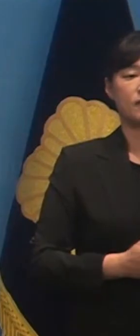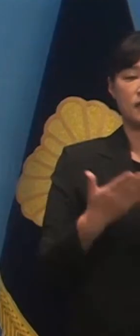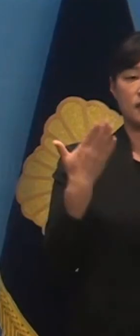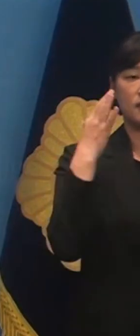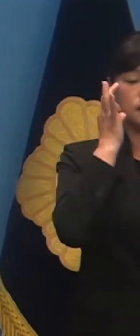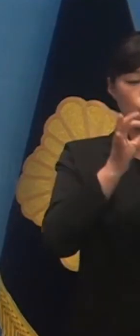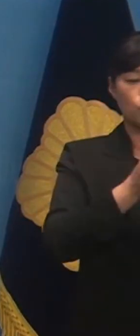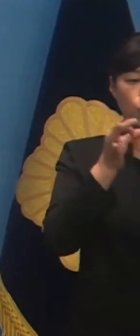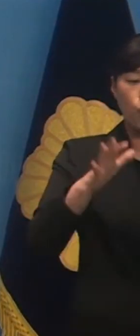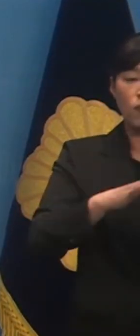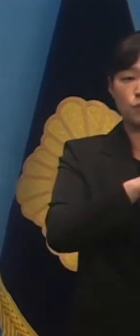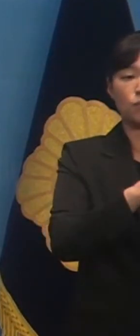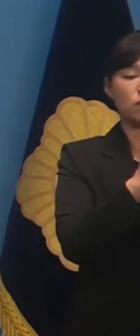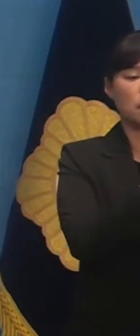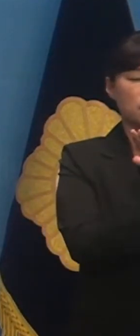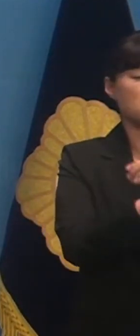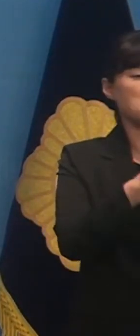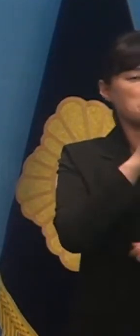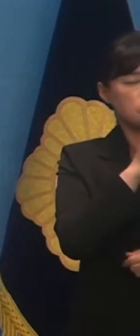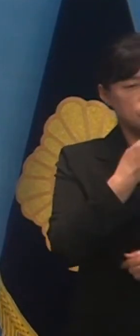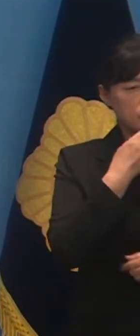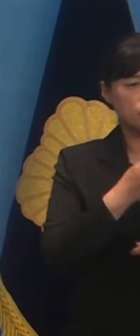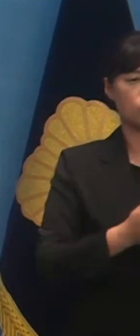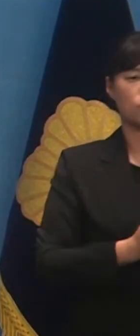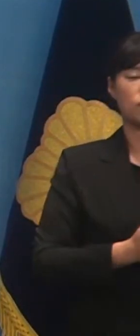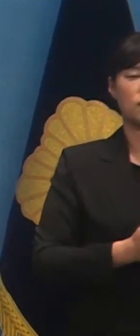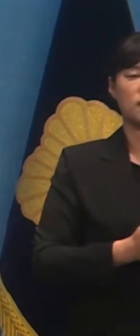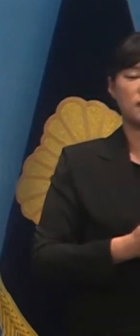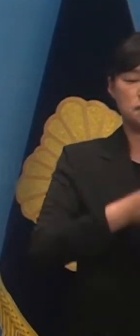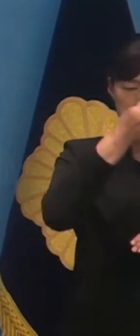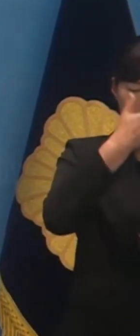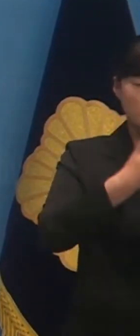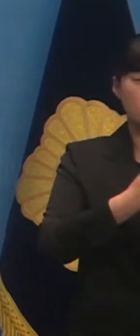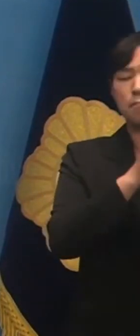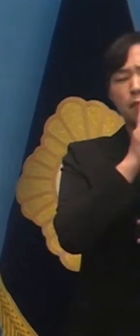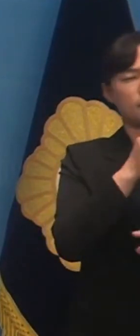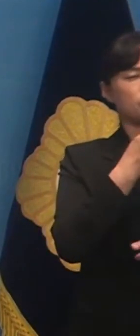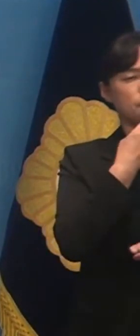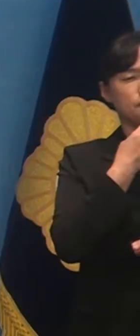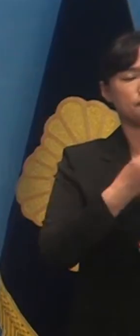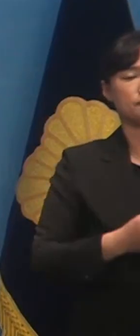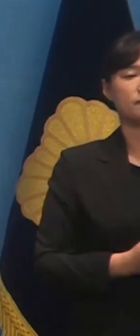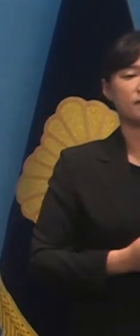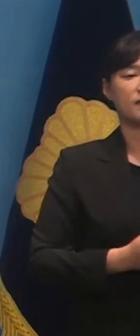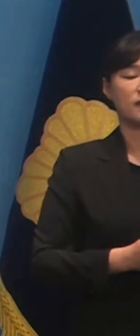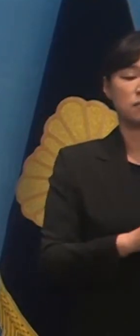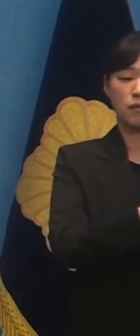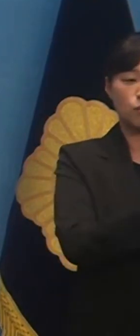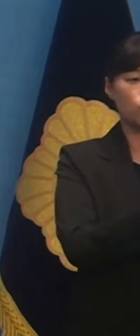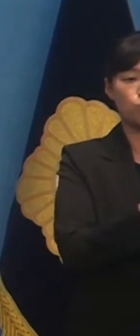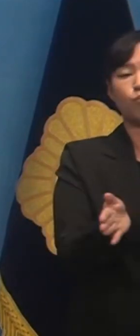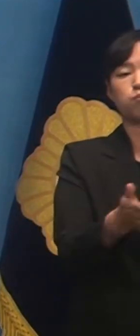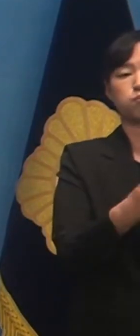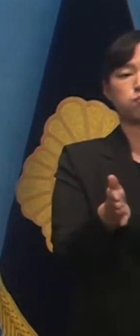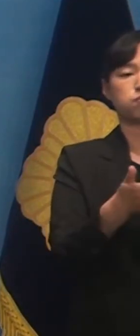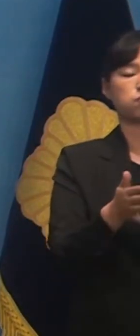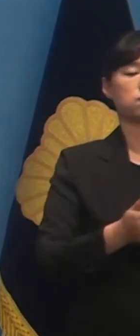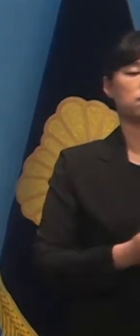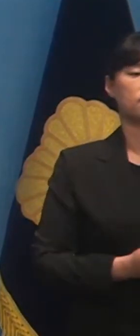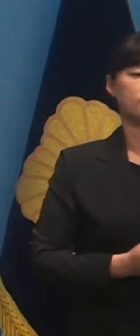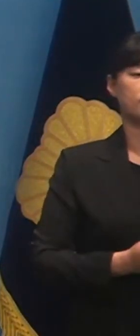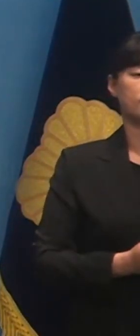지난 10일 동안 손 대표는 해명 하나 하지 않고 사과 한마디 없었습니다. 나타나지도 않은 상태입니다.